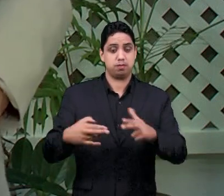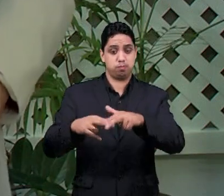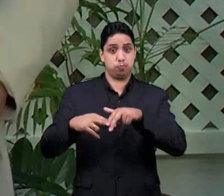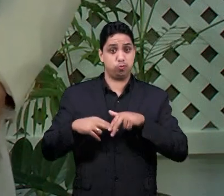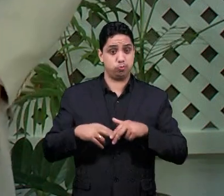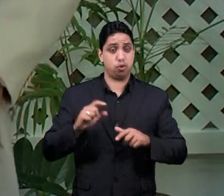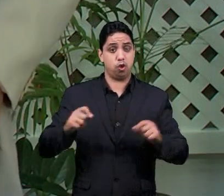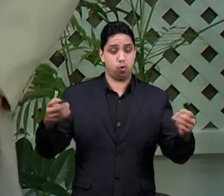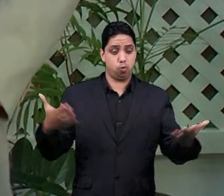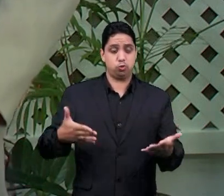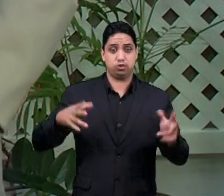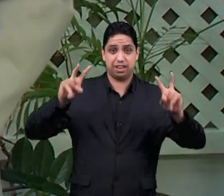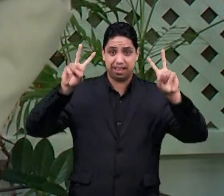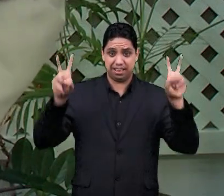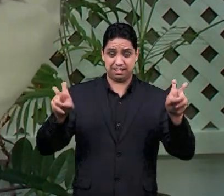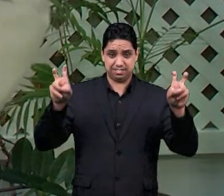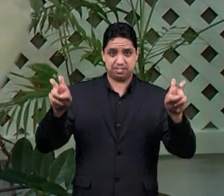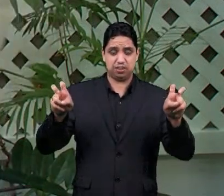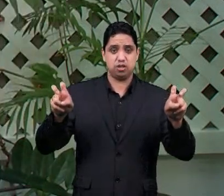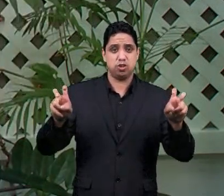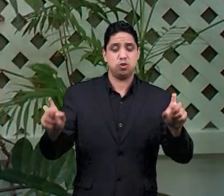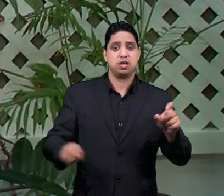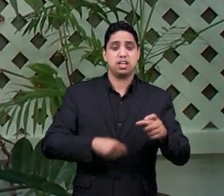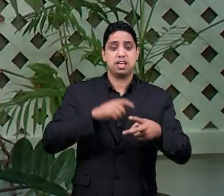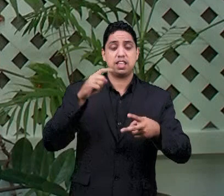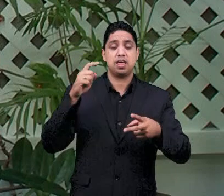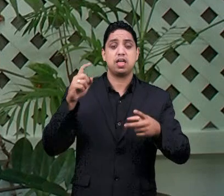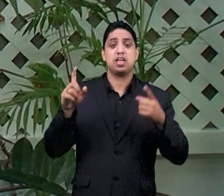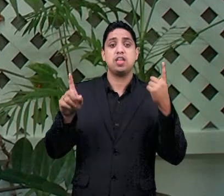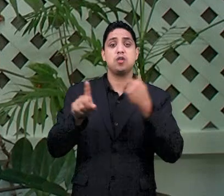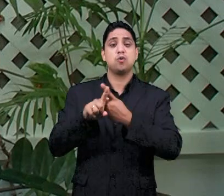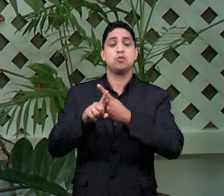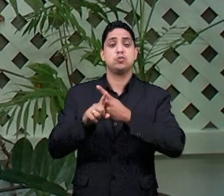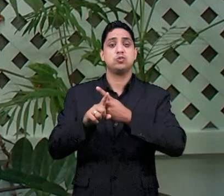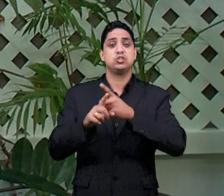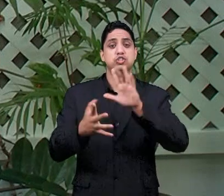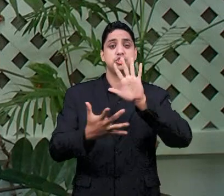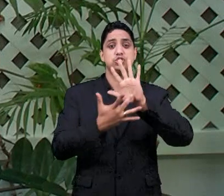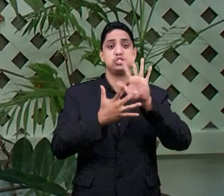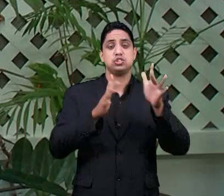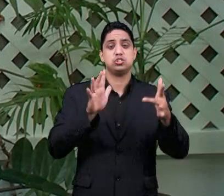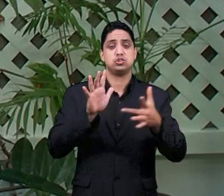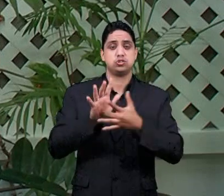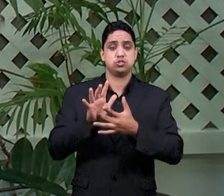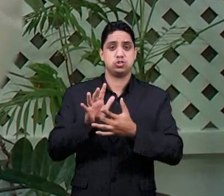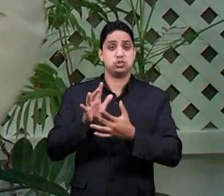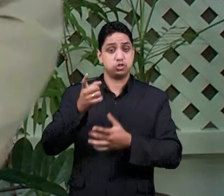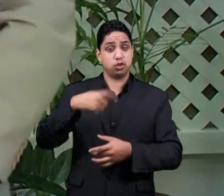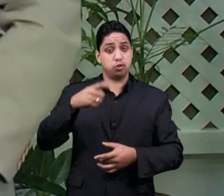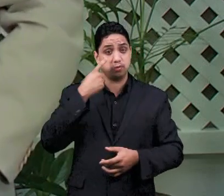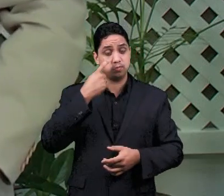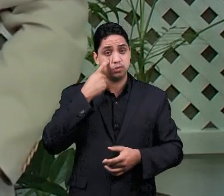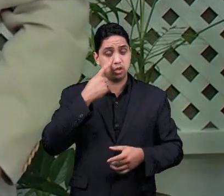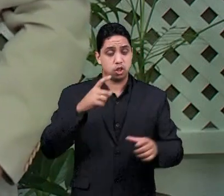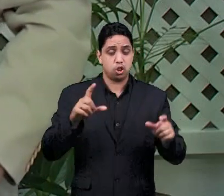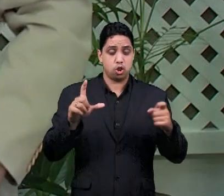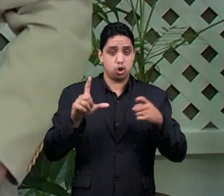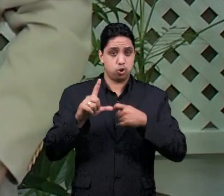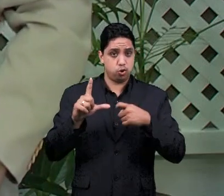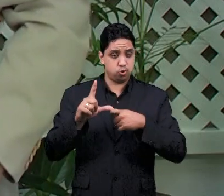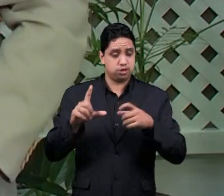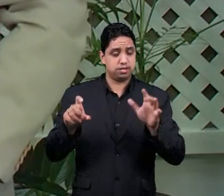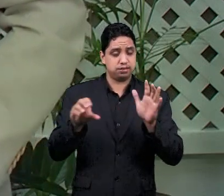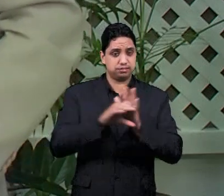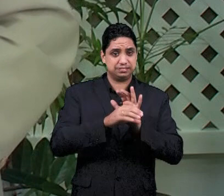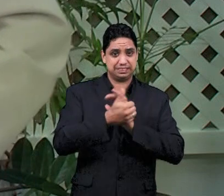voir notre sujet se trouve dans l'autre rencontre, rencontre du Seigneur Jésus en Luc